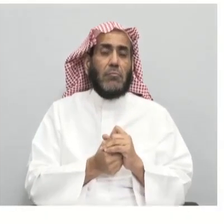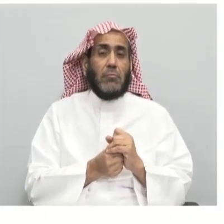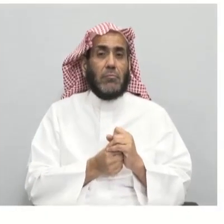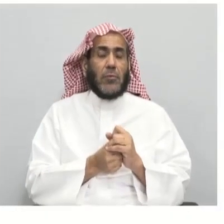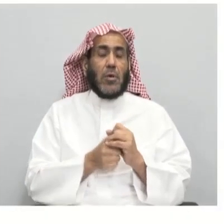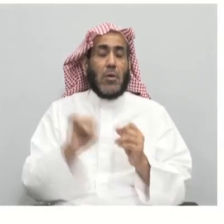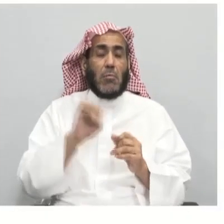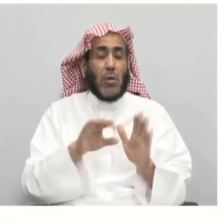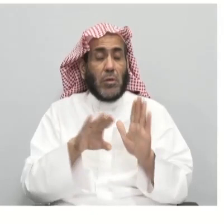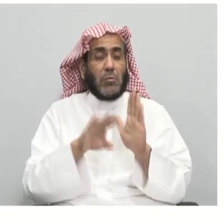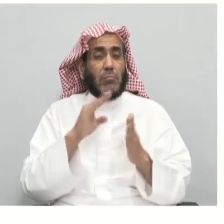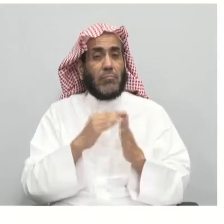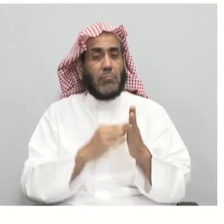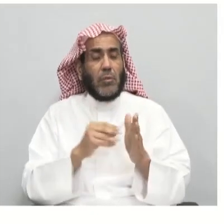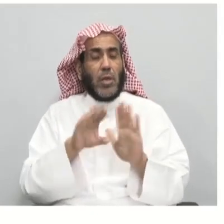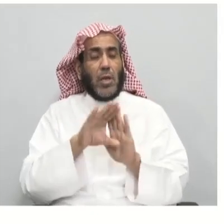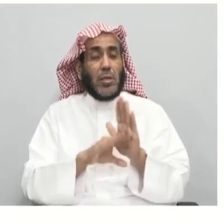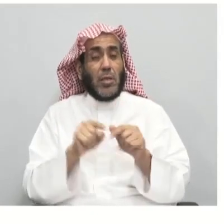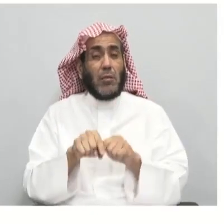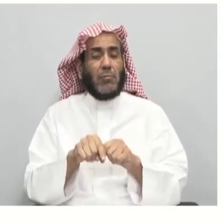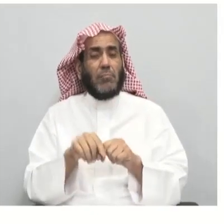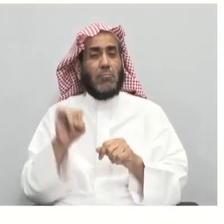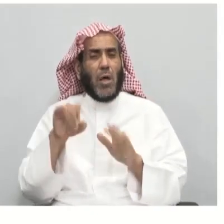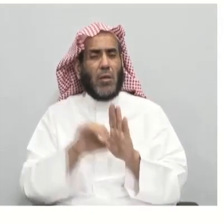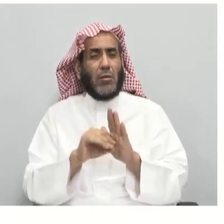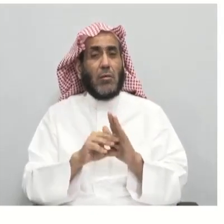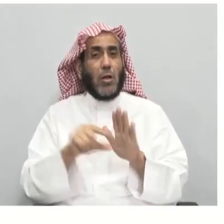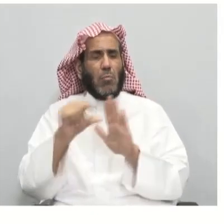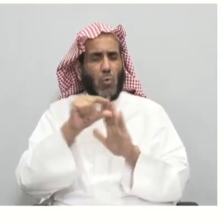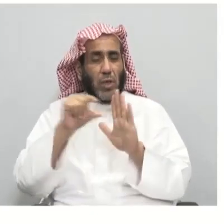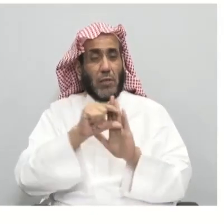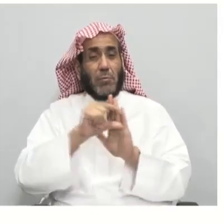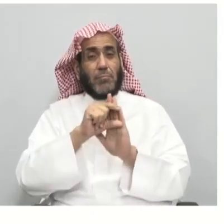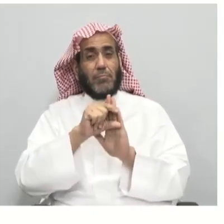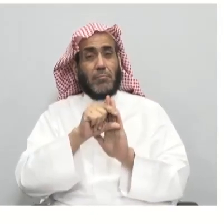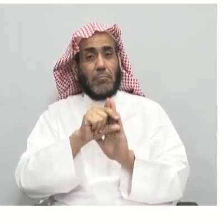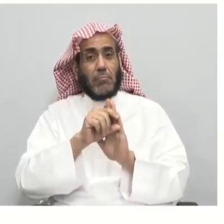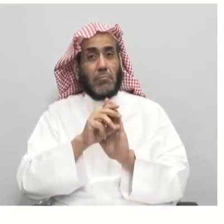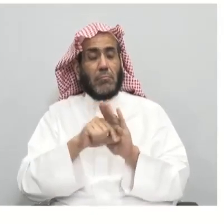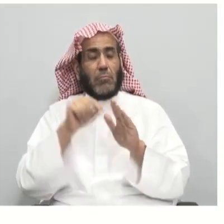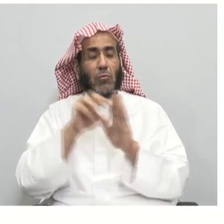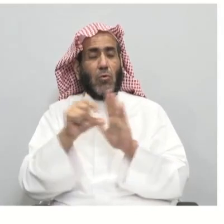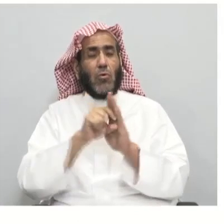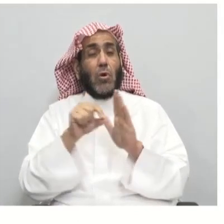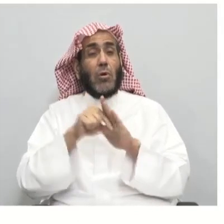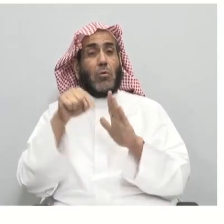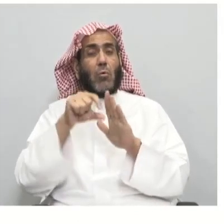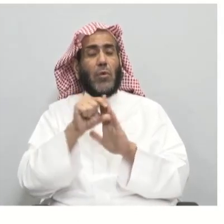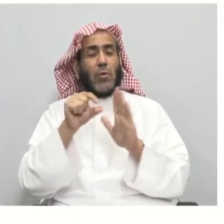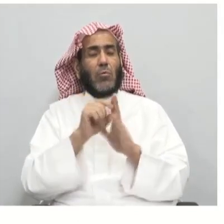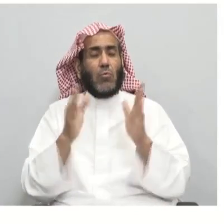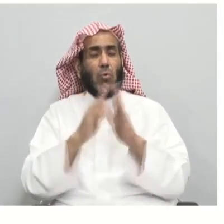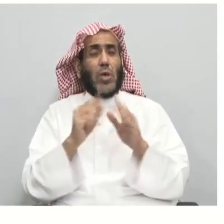المحضر يتكون من العناصر الاتيه المقدمه وفيها وفيها